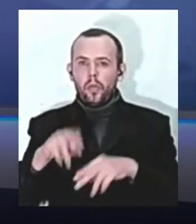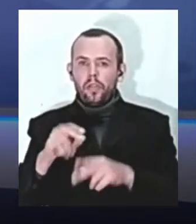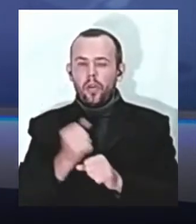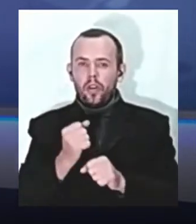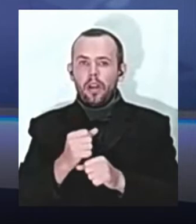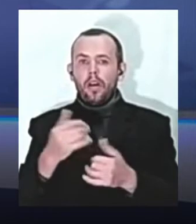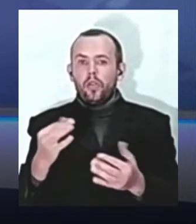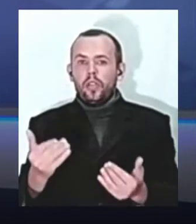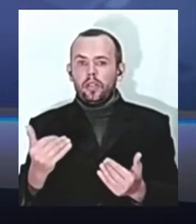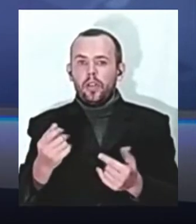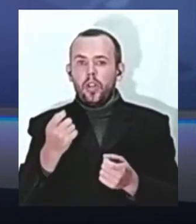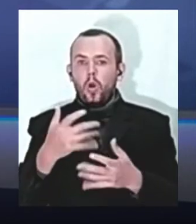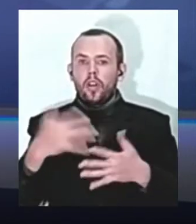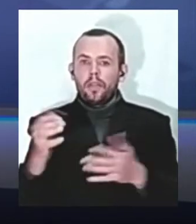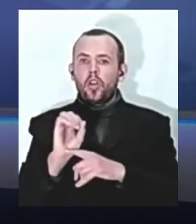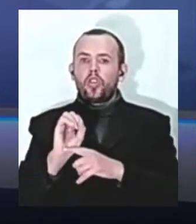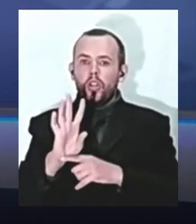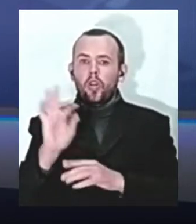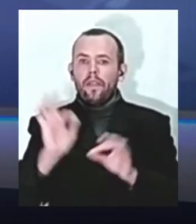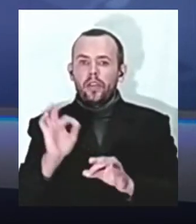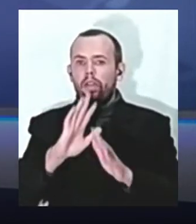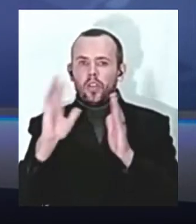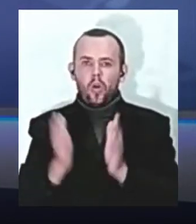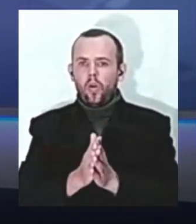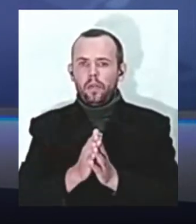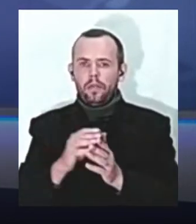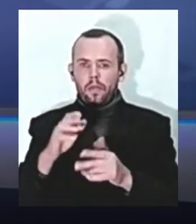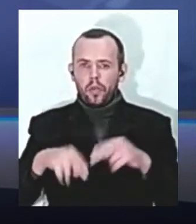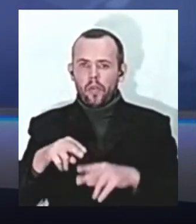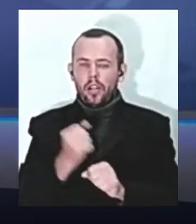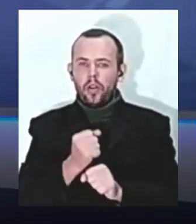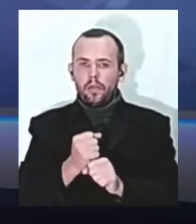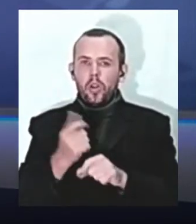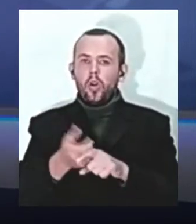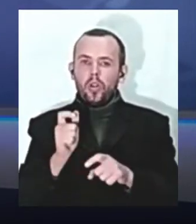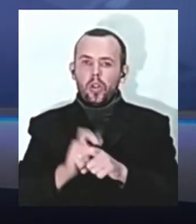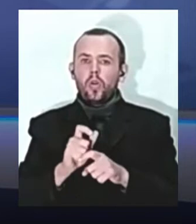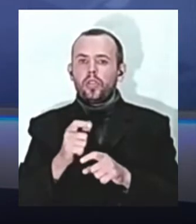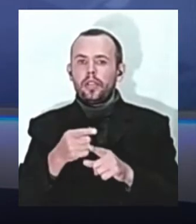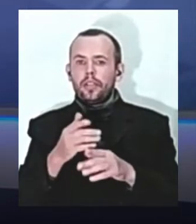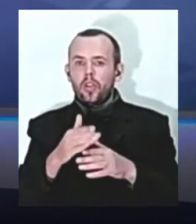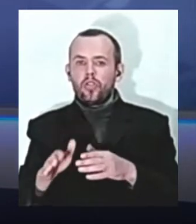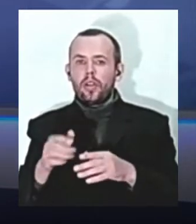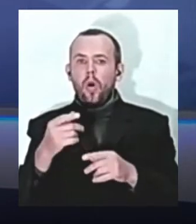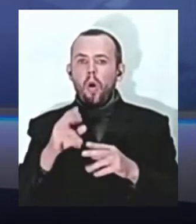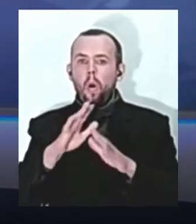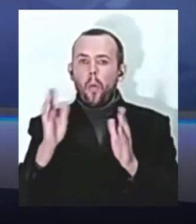трошки більше 14% всього обсягу будівельних робіт. І дуже значну частину в цих обсягах відіграє велике будівництво.